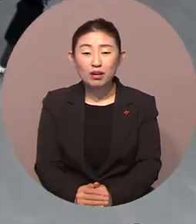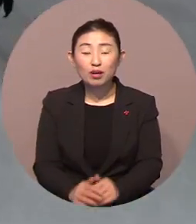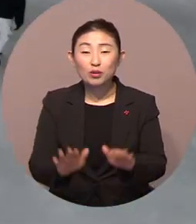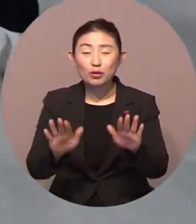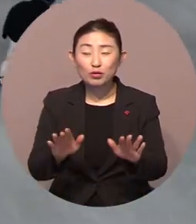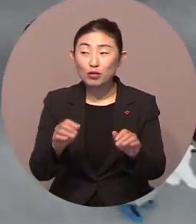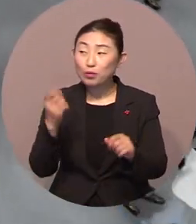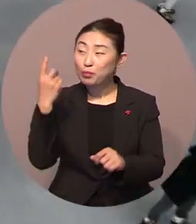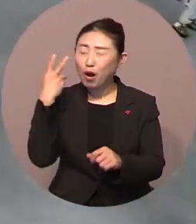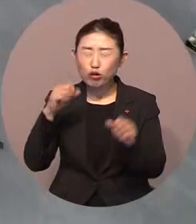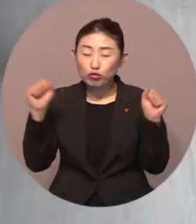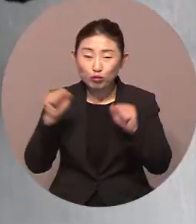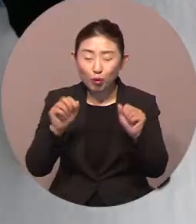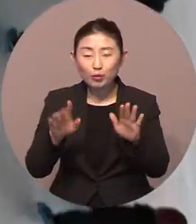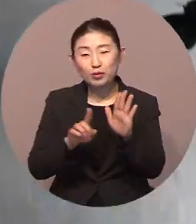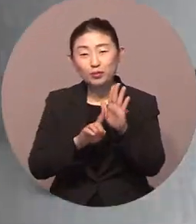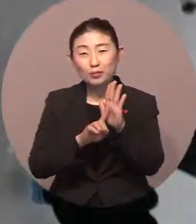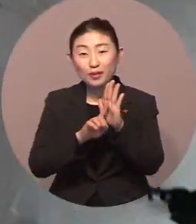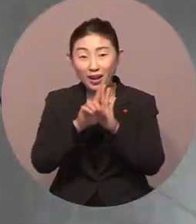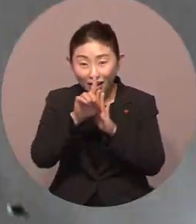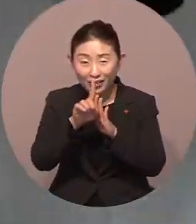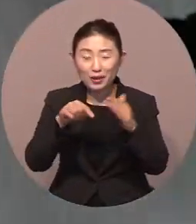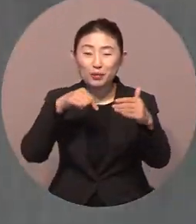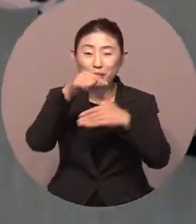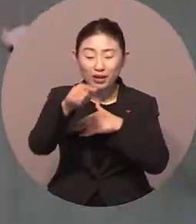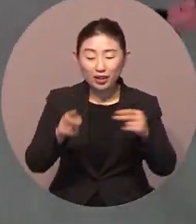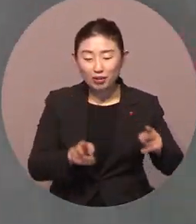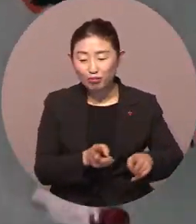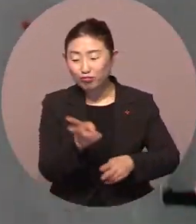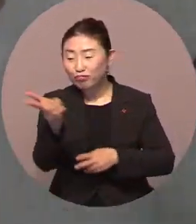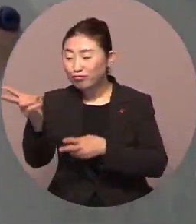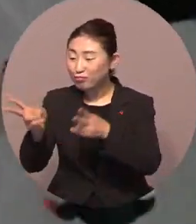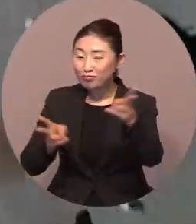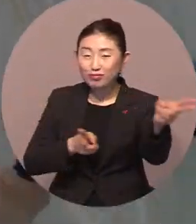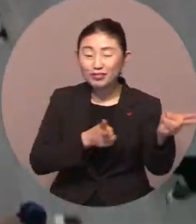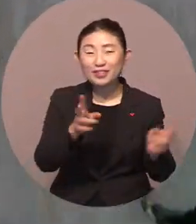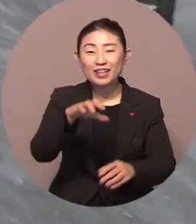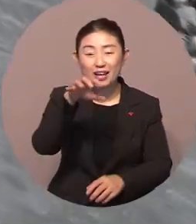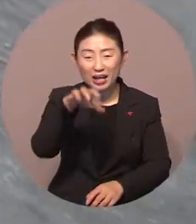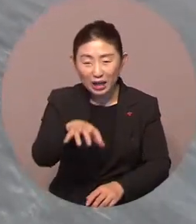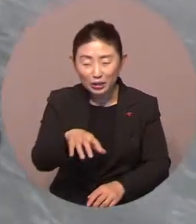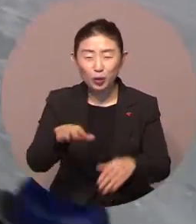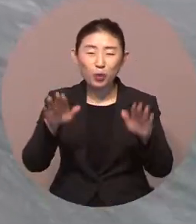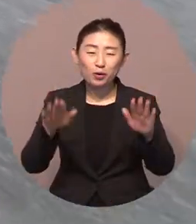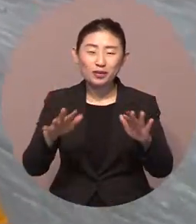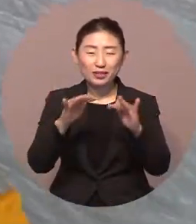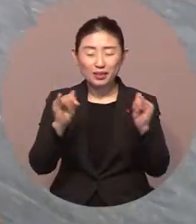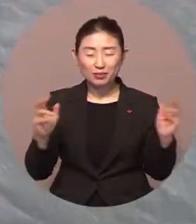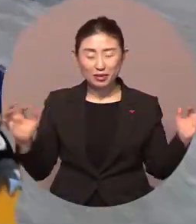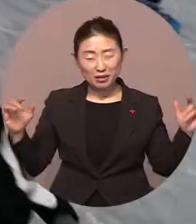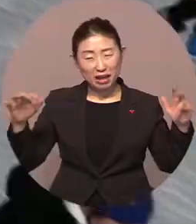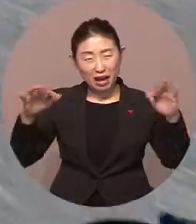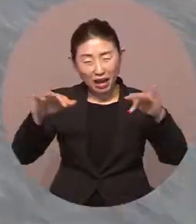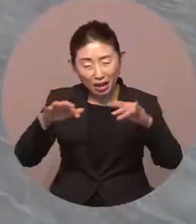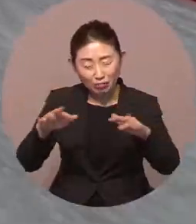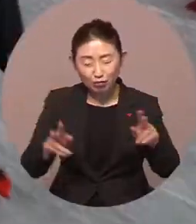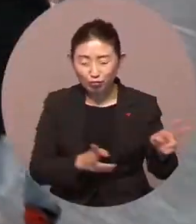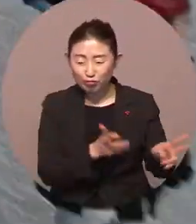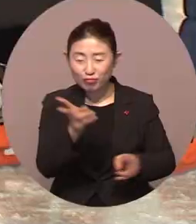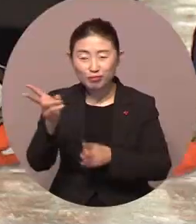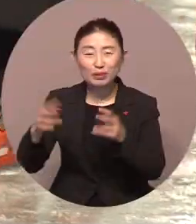한파가 모처럼 주춤해지자 도심에 마련된 야외 스케이트장에는 성탄절 연휴를 즐기려는 인파가 가득